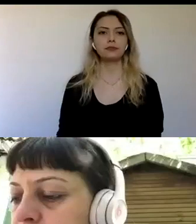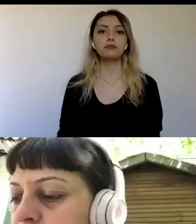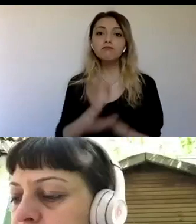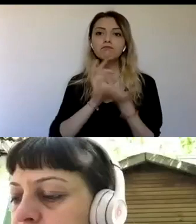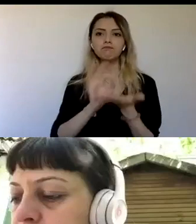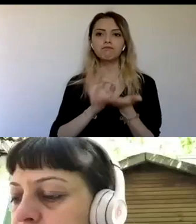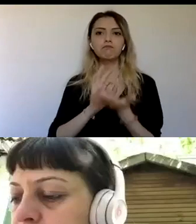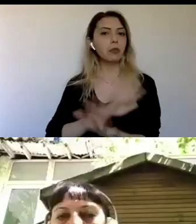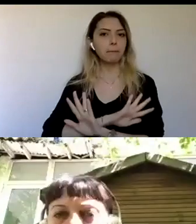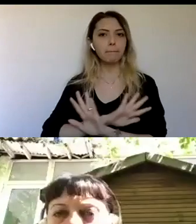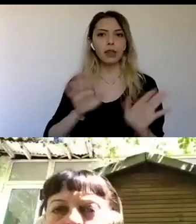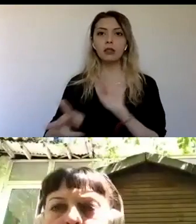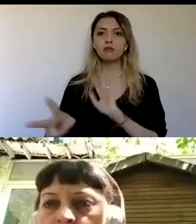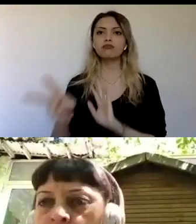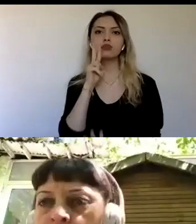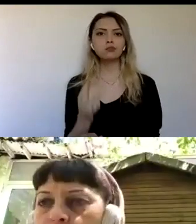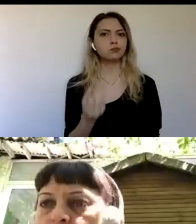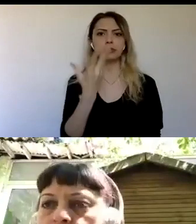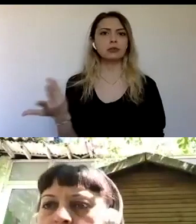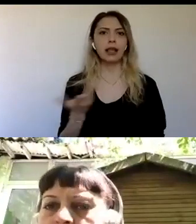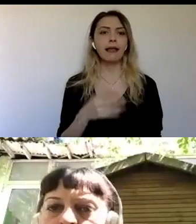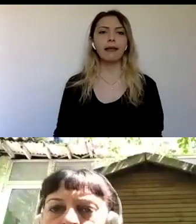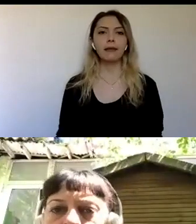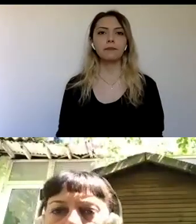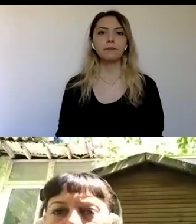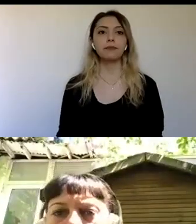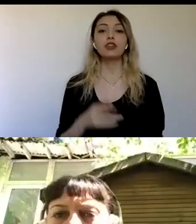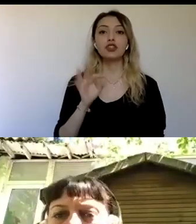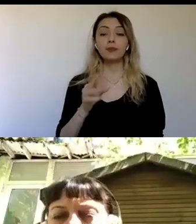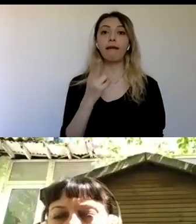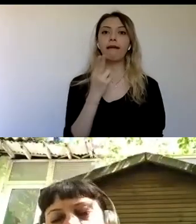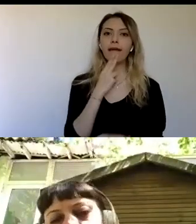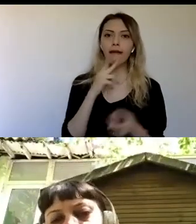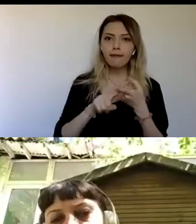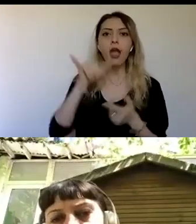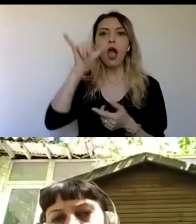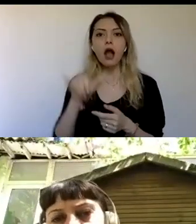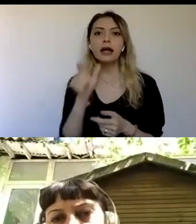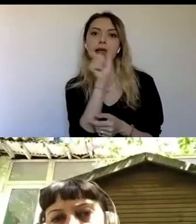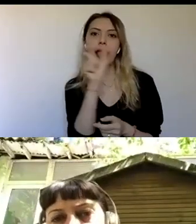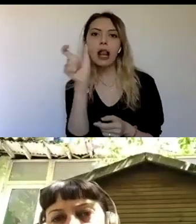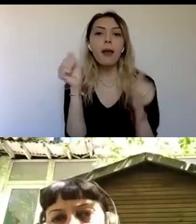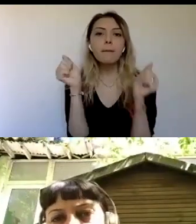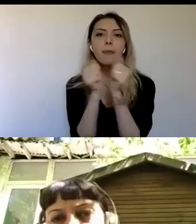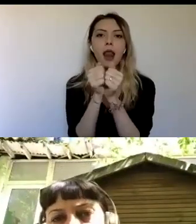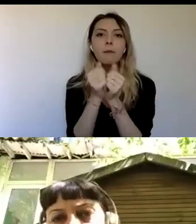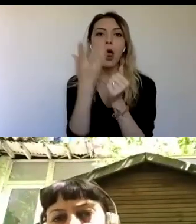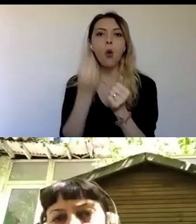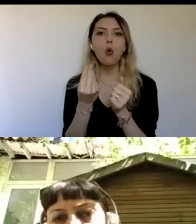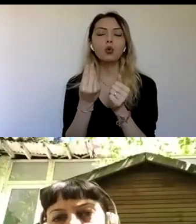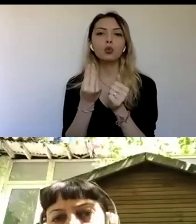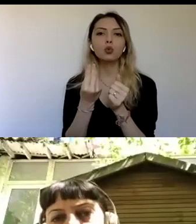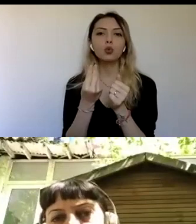Google bize hem kadının hem hakları kelimelerin geçtiği aramaları gösterir. Biz bunu eğer şöyle tırnak